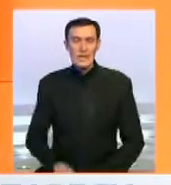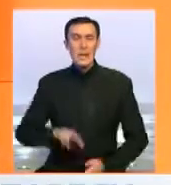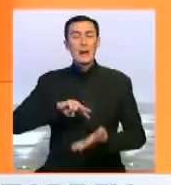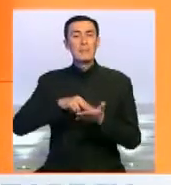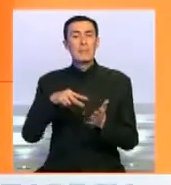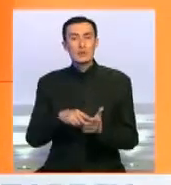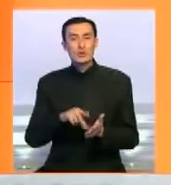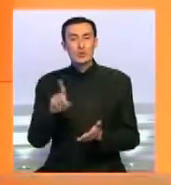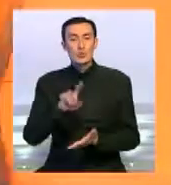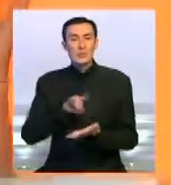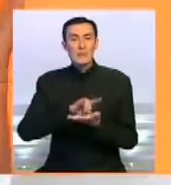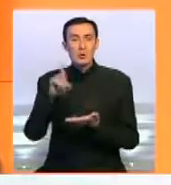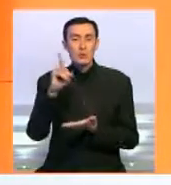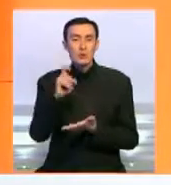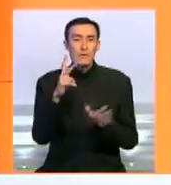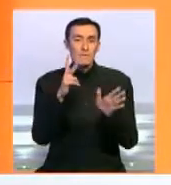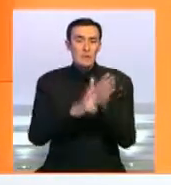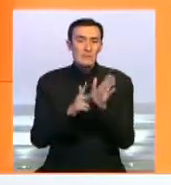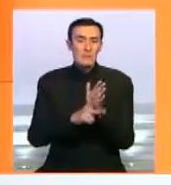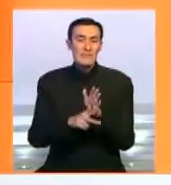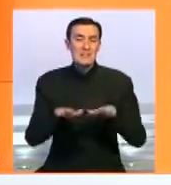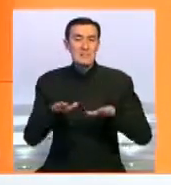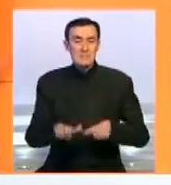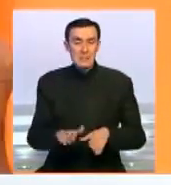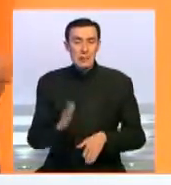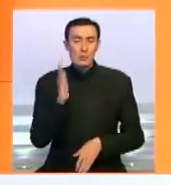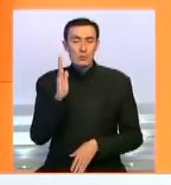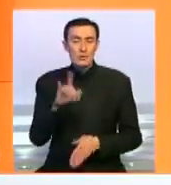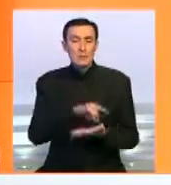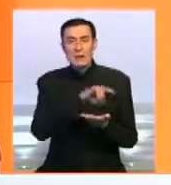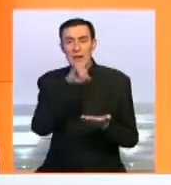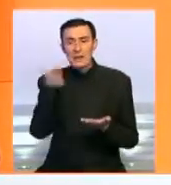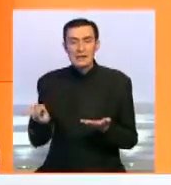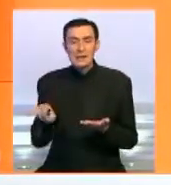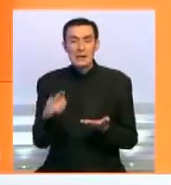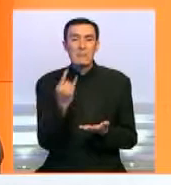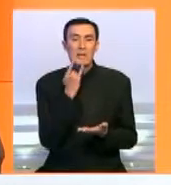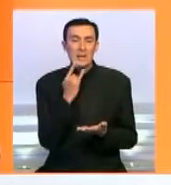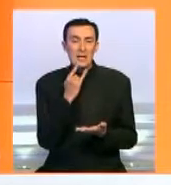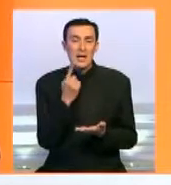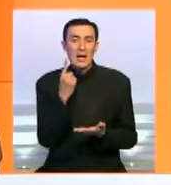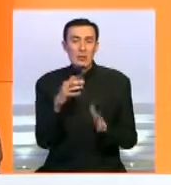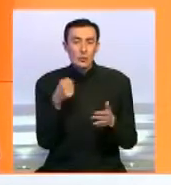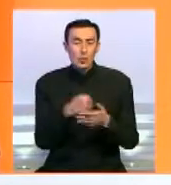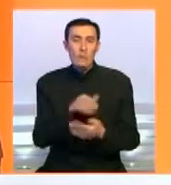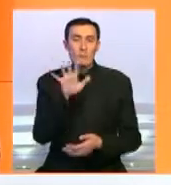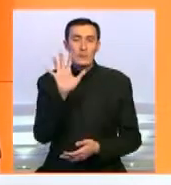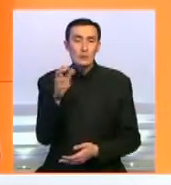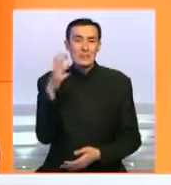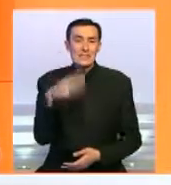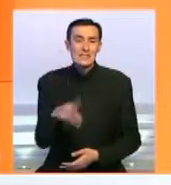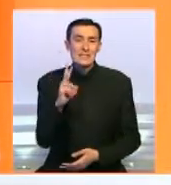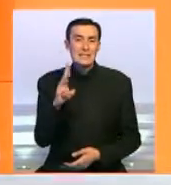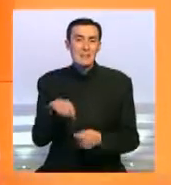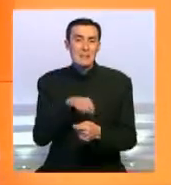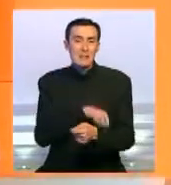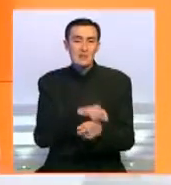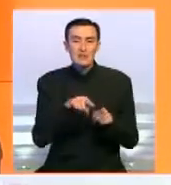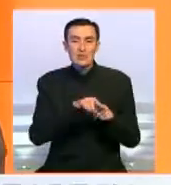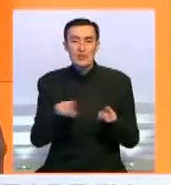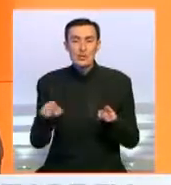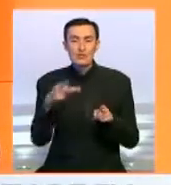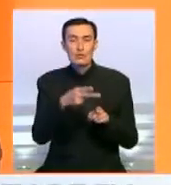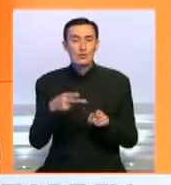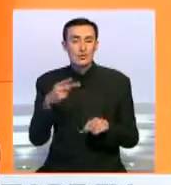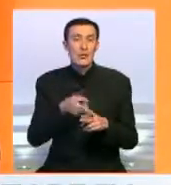Планируется, что самолет на 180 посадочных мест сможет пролететь на одном заряде до 530 километров в течение 2 часов.